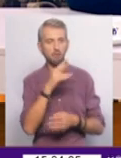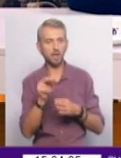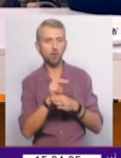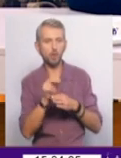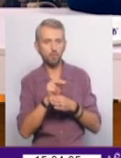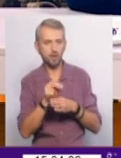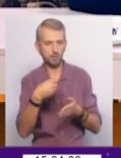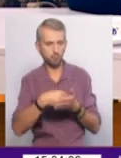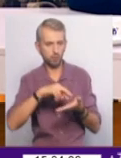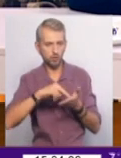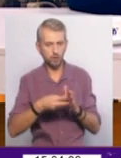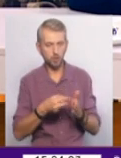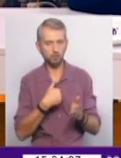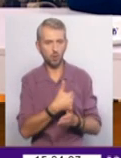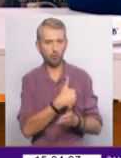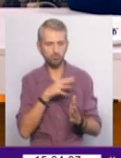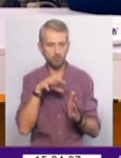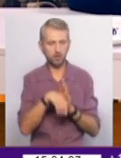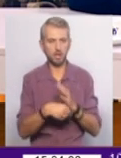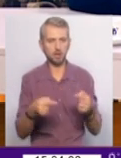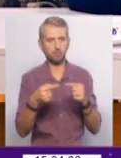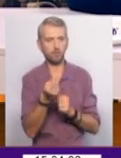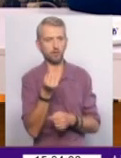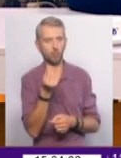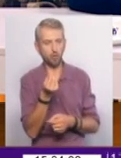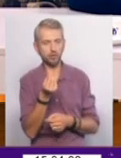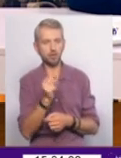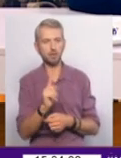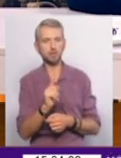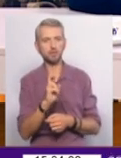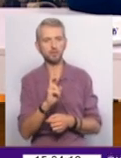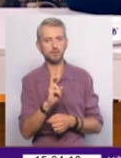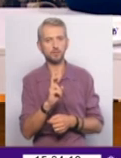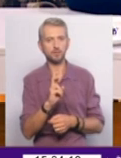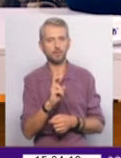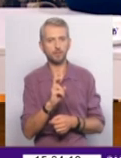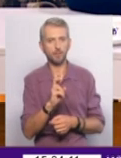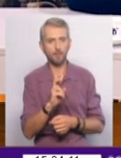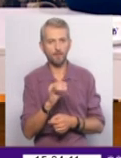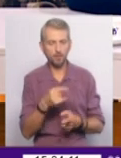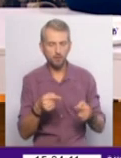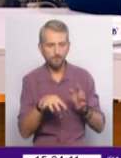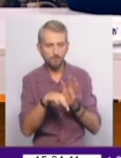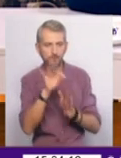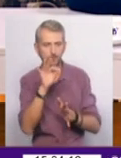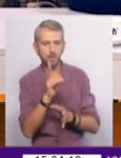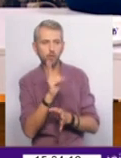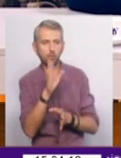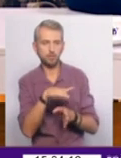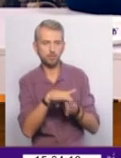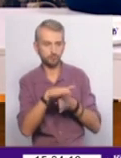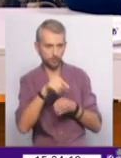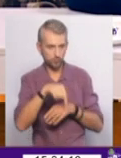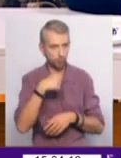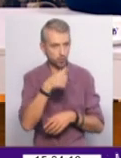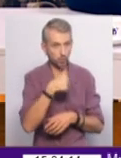бюджету закласти певні кошти для того, щоб і визначити підрядника в цьому році,